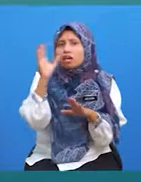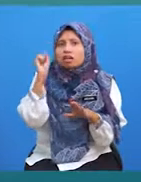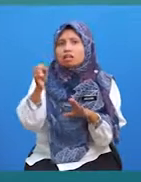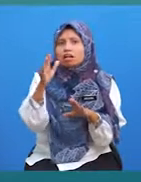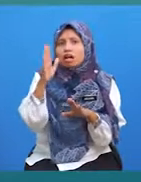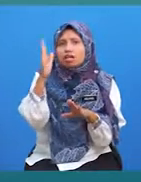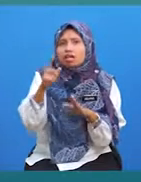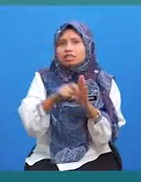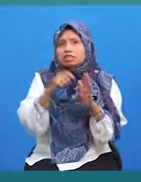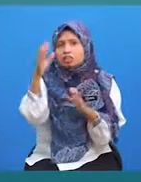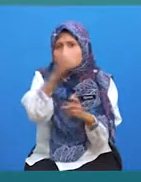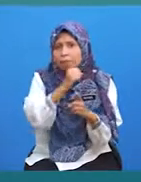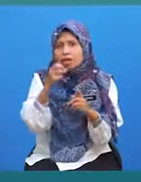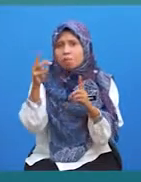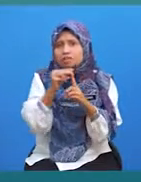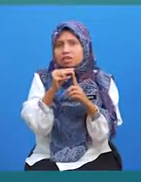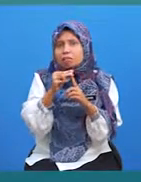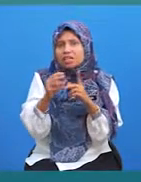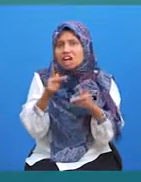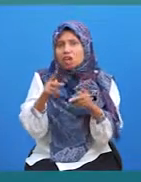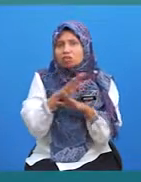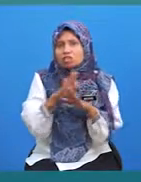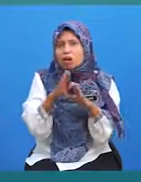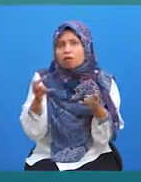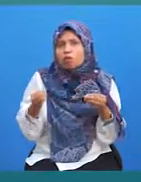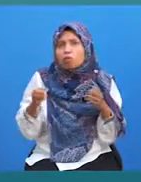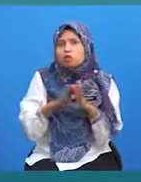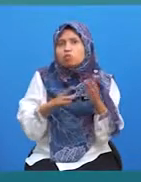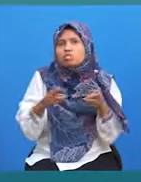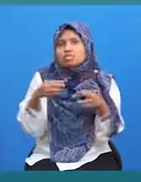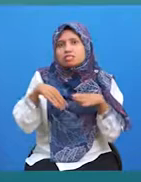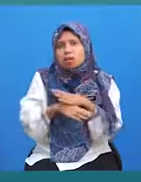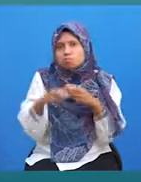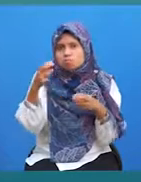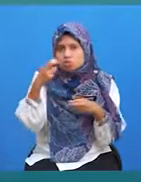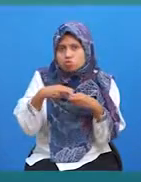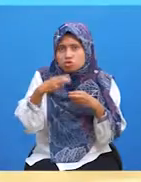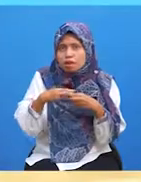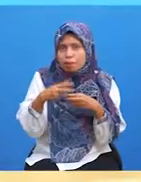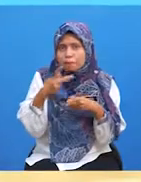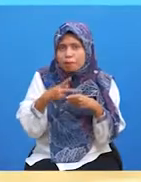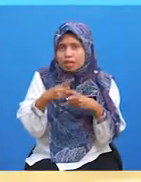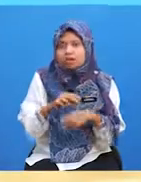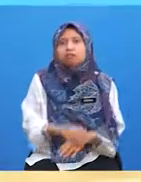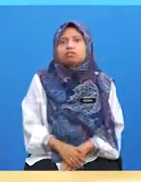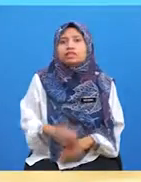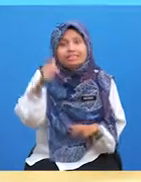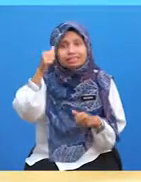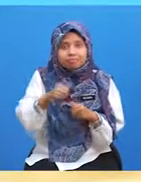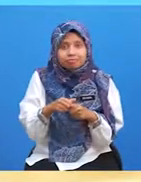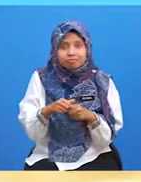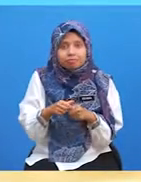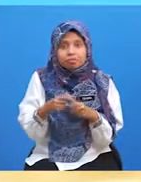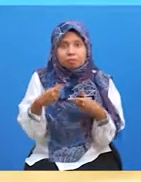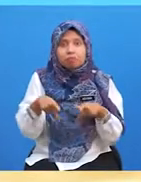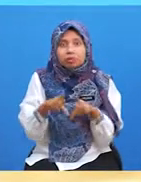tercapai matlamat sekiranya tidak mahu berusaha dan bersusah payah. Ingat, peribahasa yang